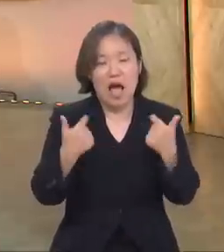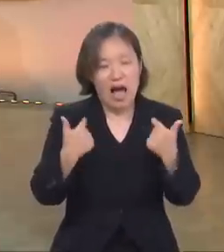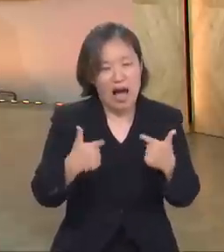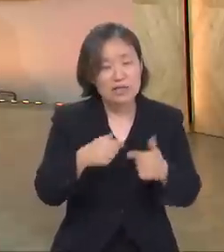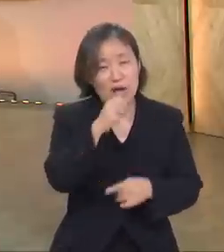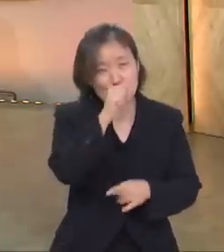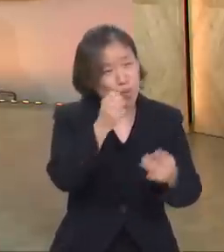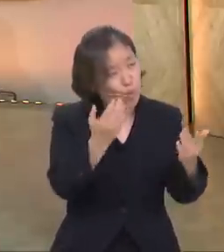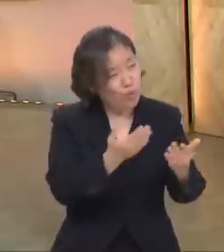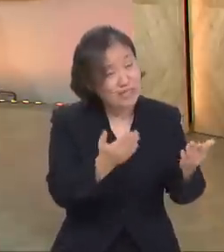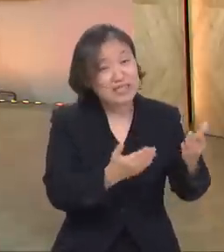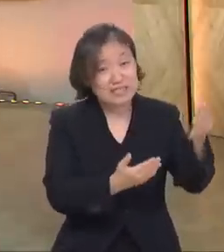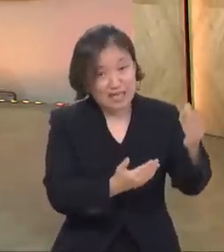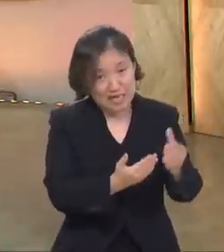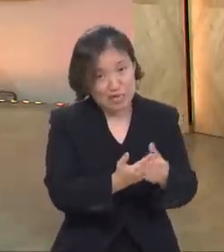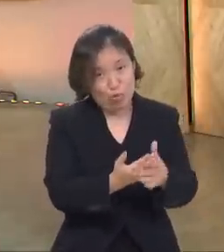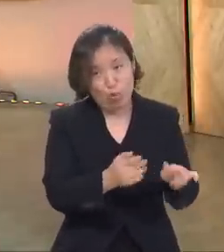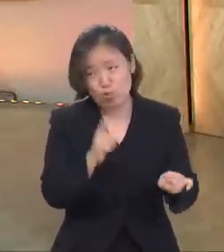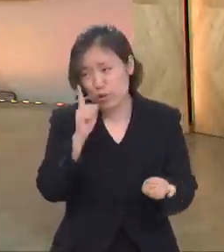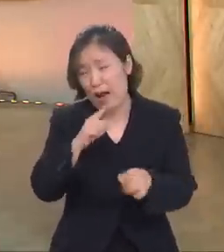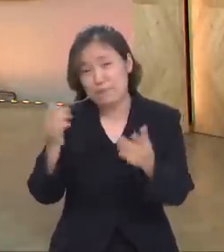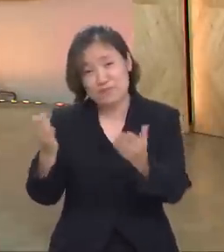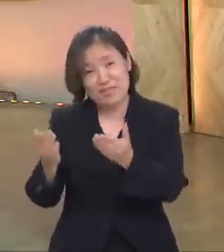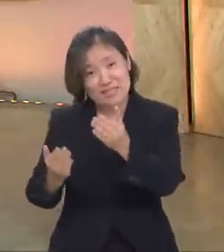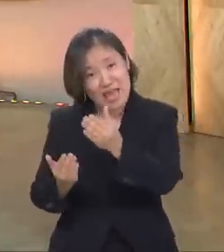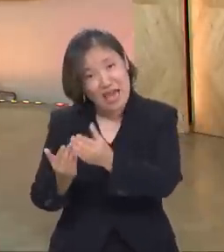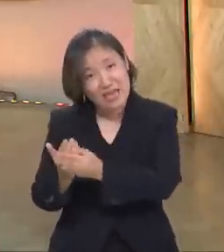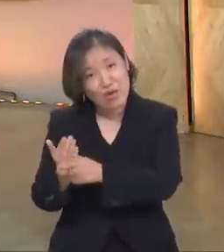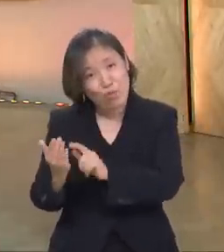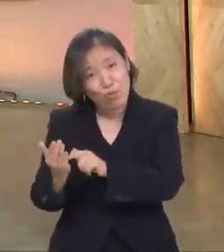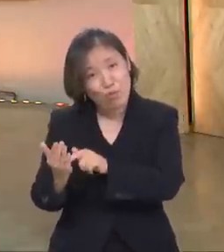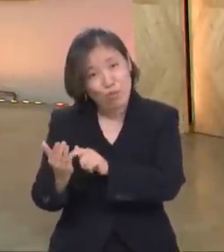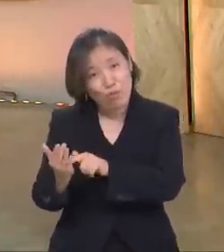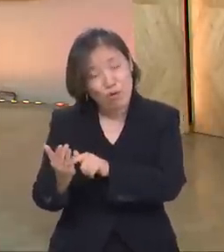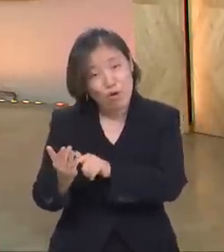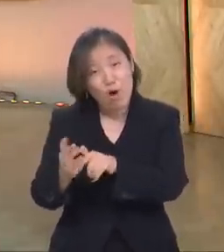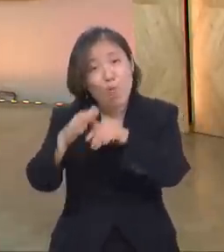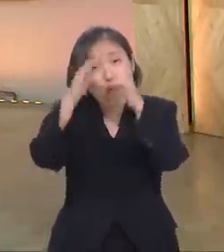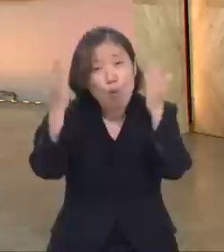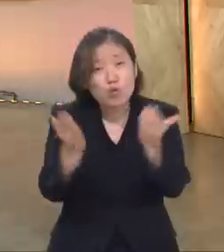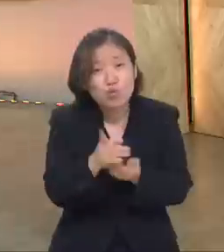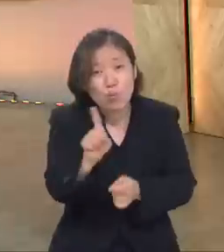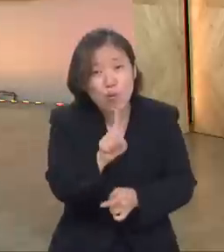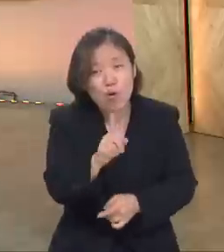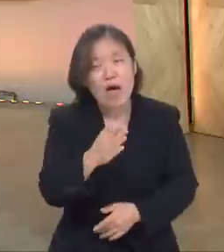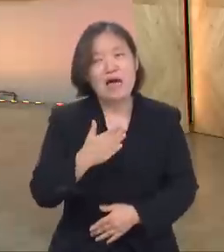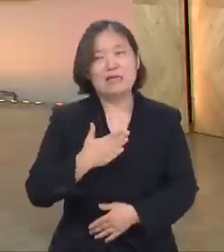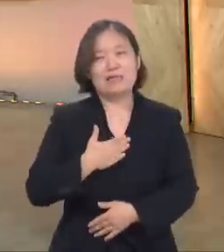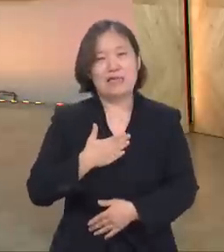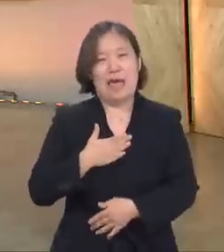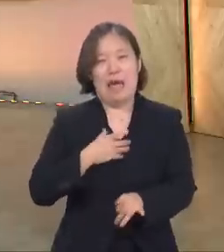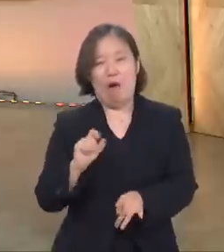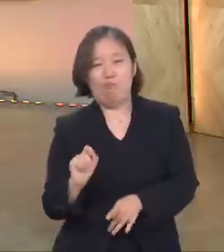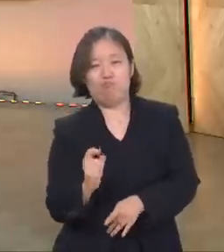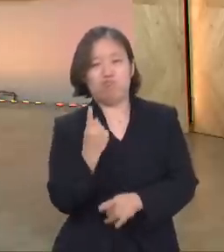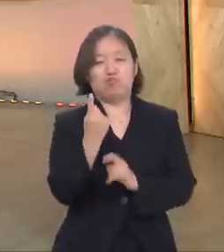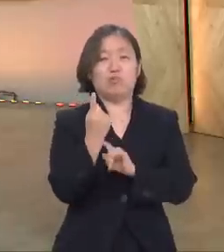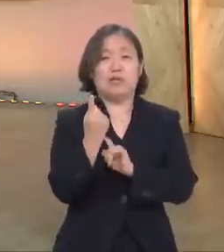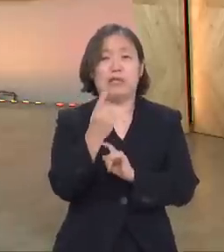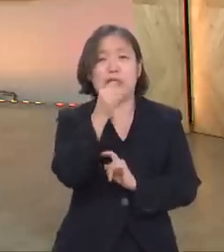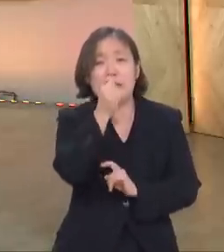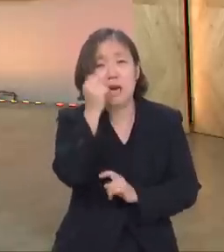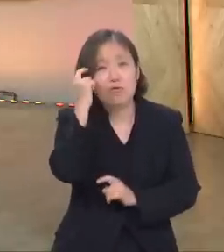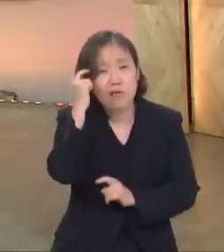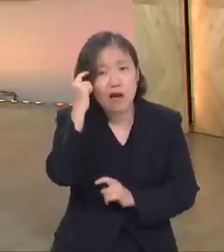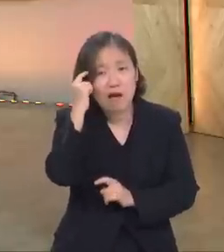좋은 일이 생기든 나쁜 일이 생기든 모든게 다 내가 지은 억연이다라는 것을